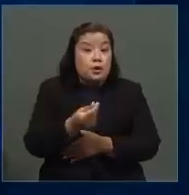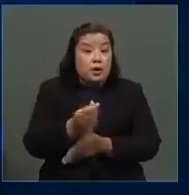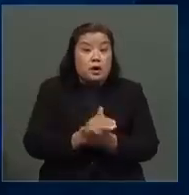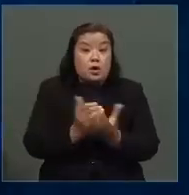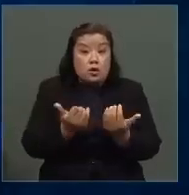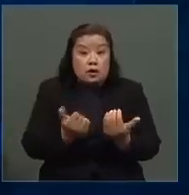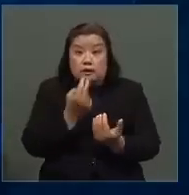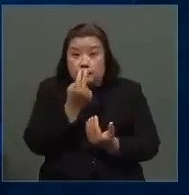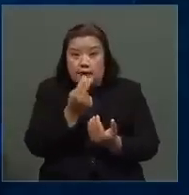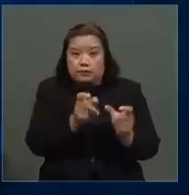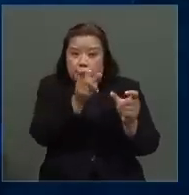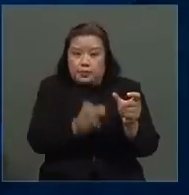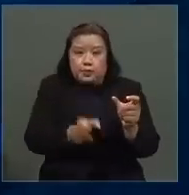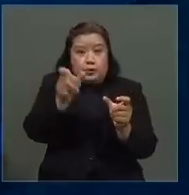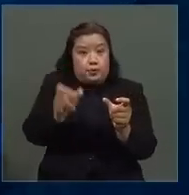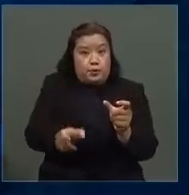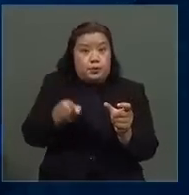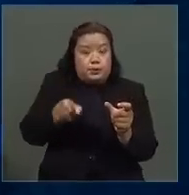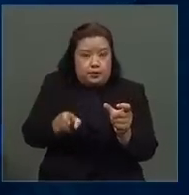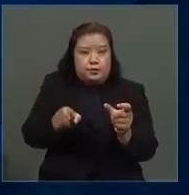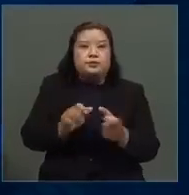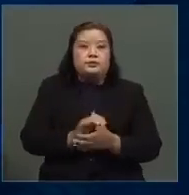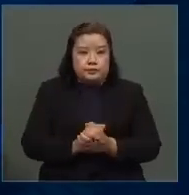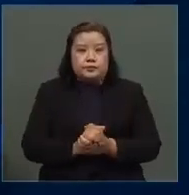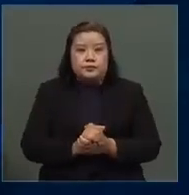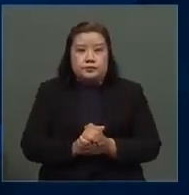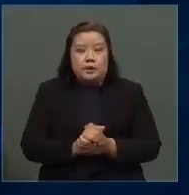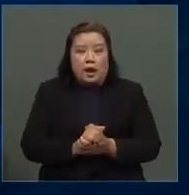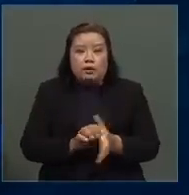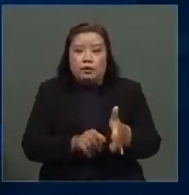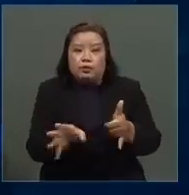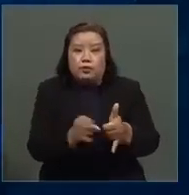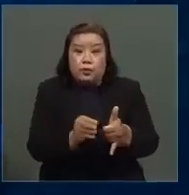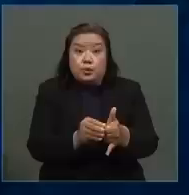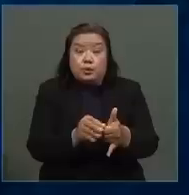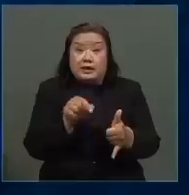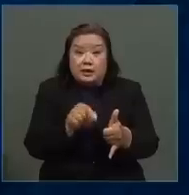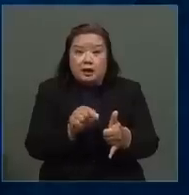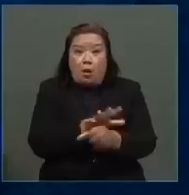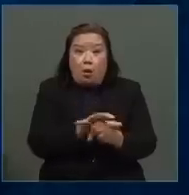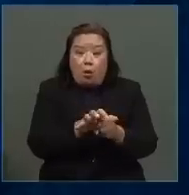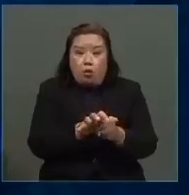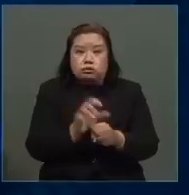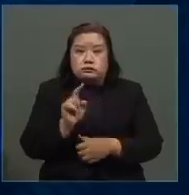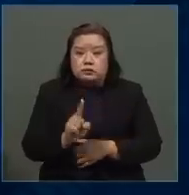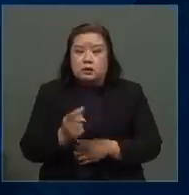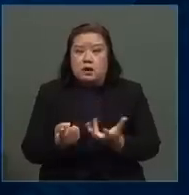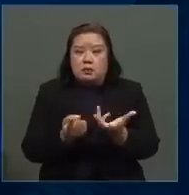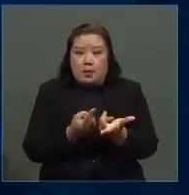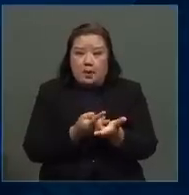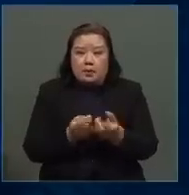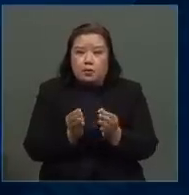รวมๆนะท่านจะเห็นว่าการและกระจายการรายงานผู้ติดเชื้อเชื้ออย่างเข้มข้นอยู่ในพื้นที่กทม.และ